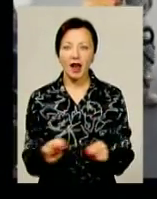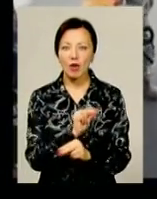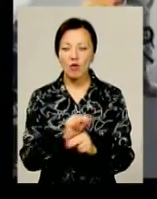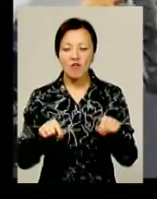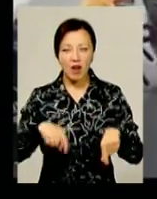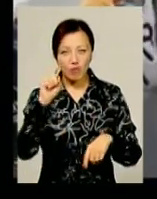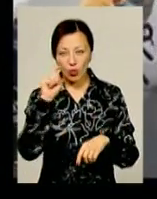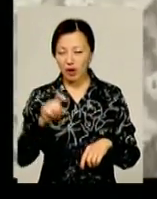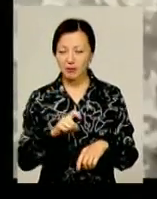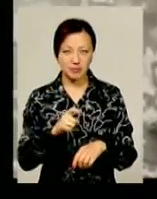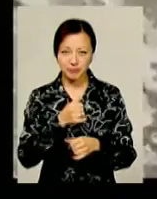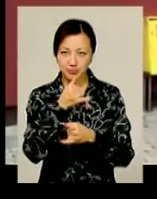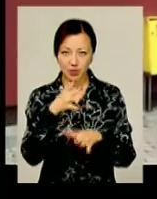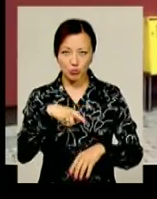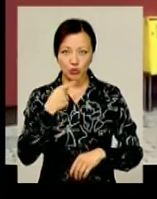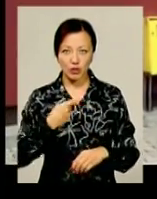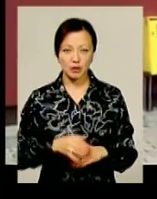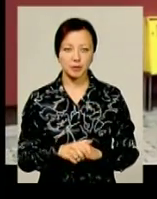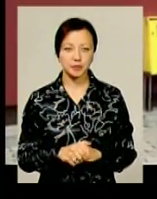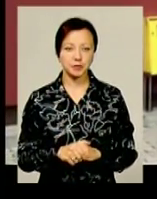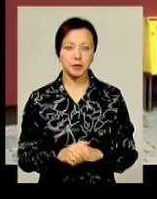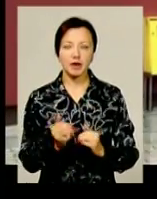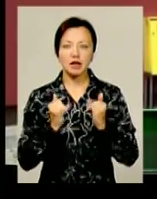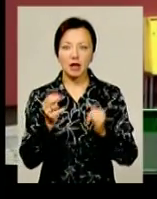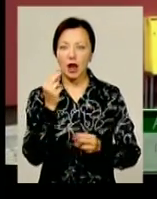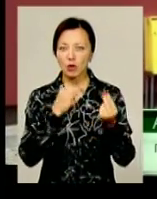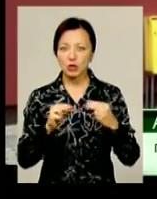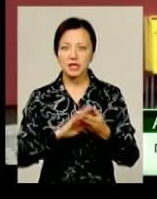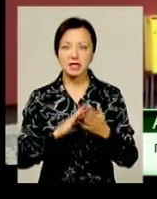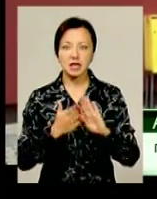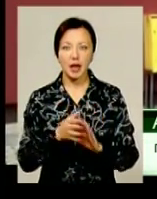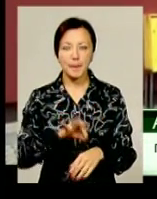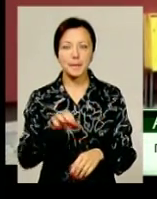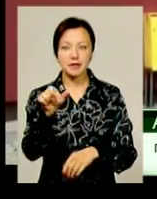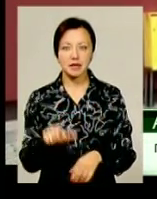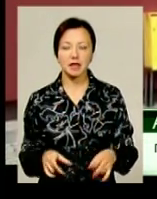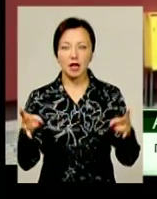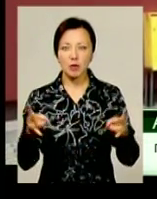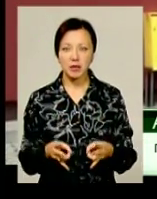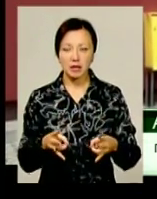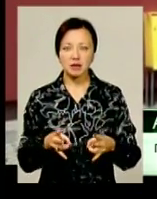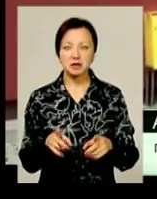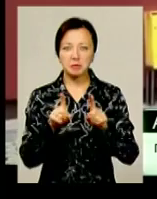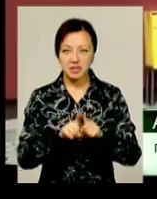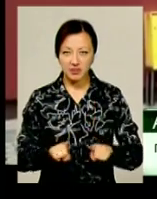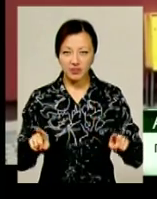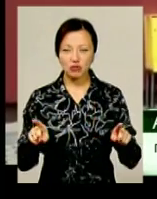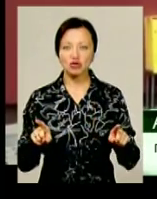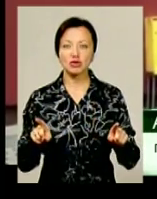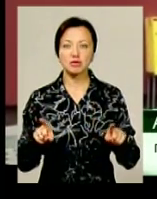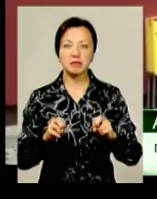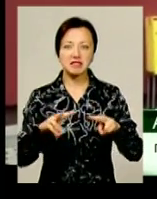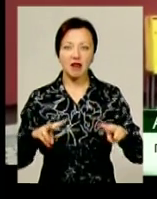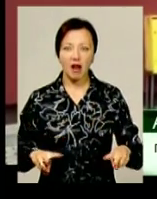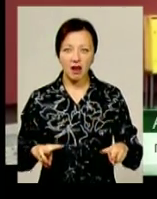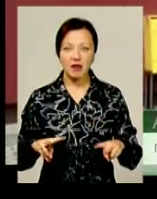героя в Україні вже не йдеться. Для улучшення состояния пациента ему необходимо проведение специфической,